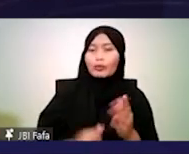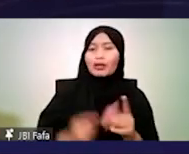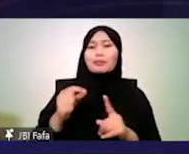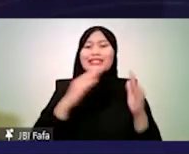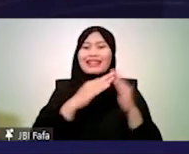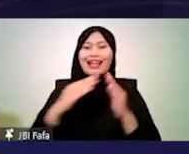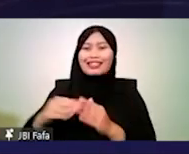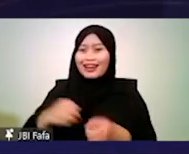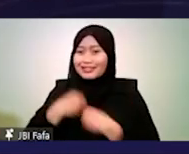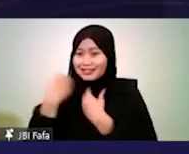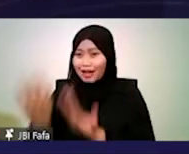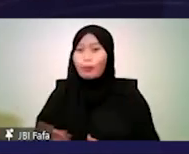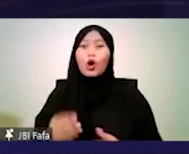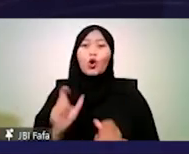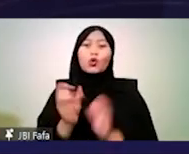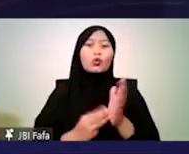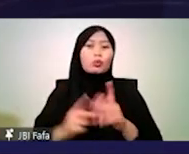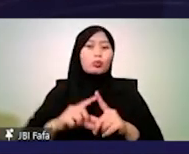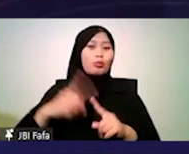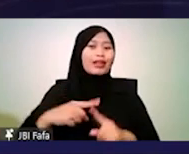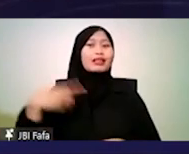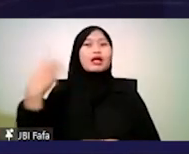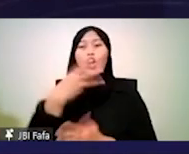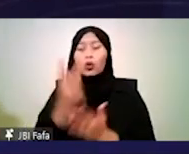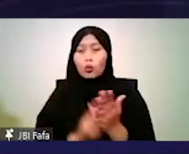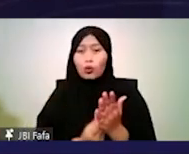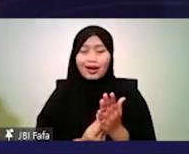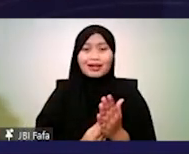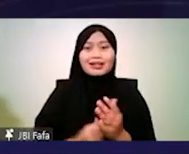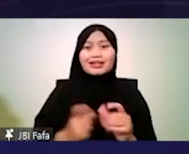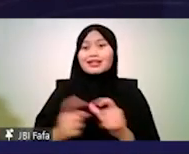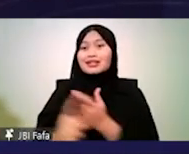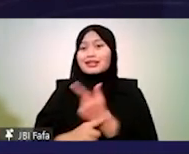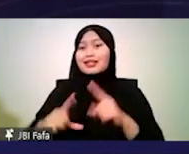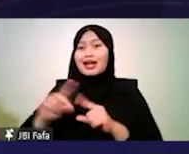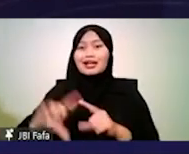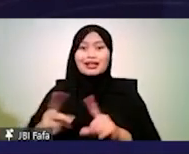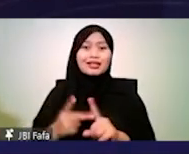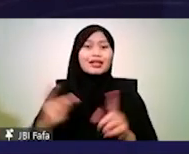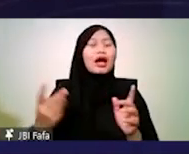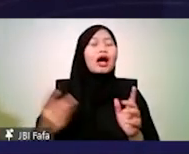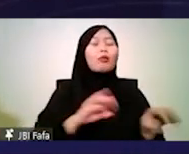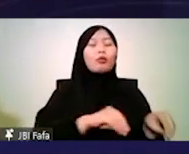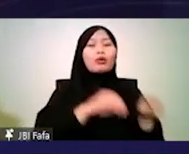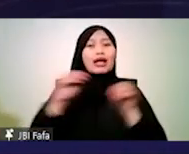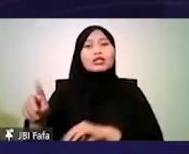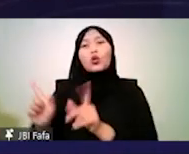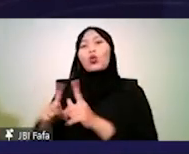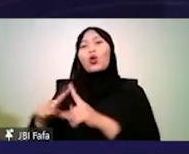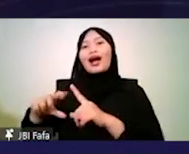demikian juga keuangan syariah antara lain juga mobilisasi wakaf zakat maupun juga